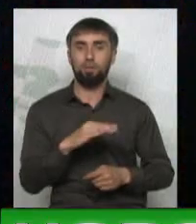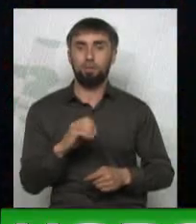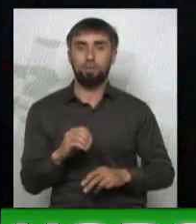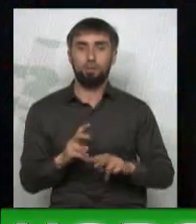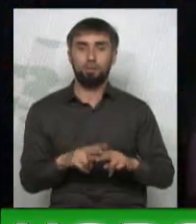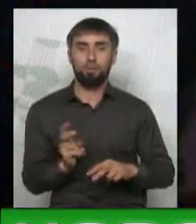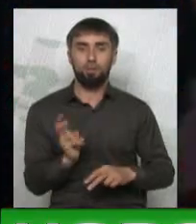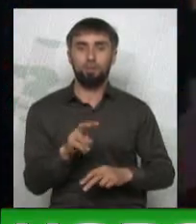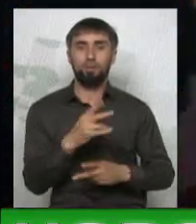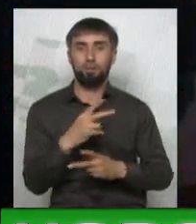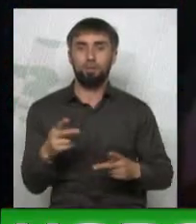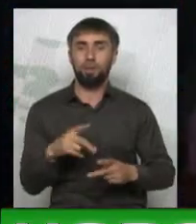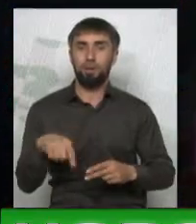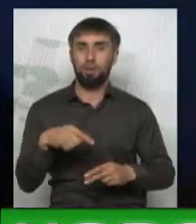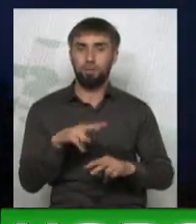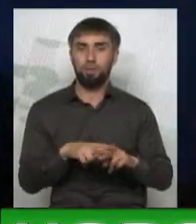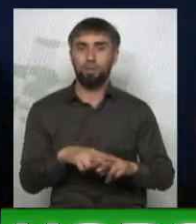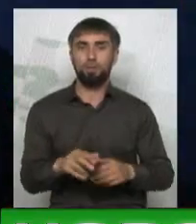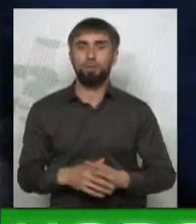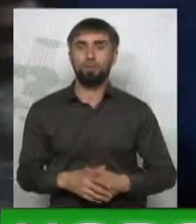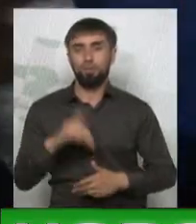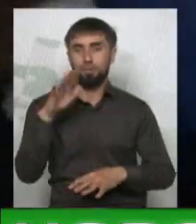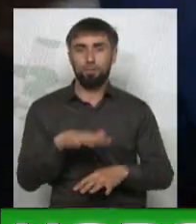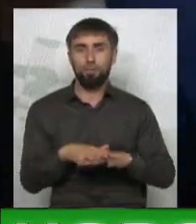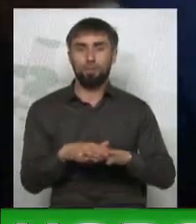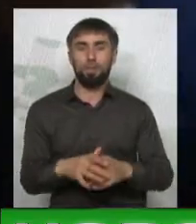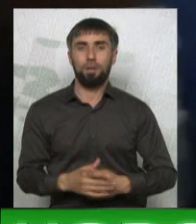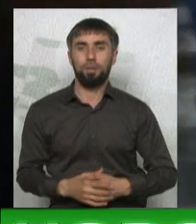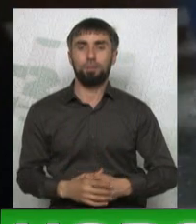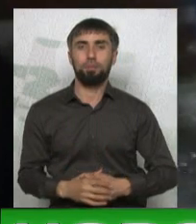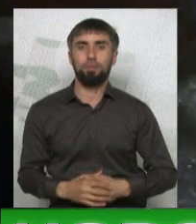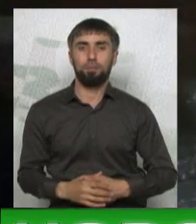Карабулаке. Подтопление, то, что по городу ливневые дожди.